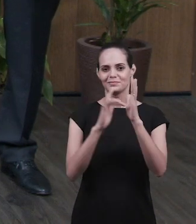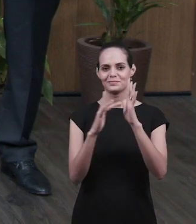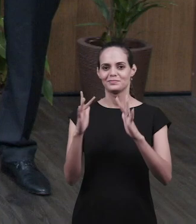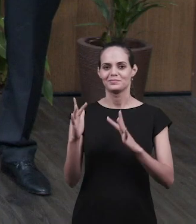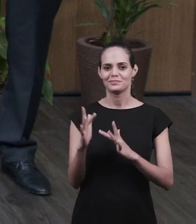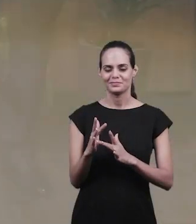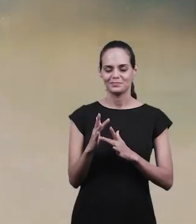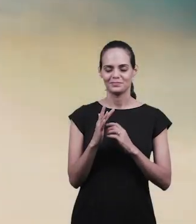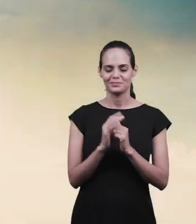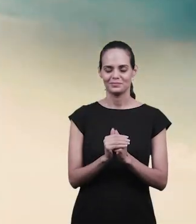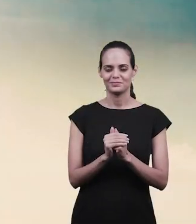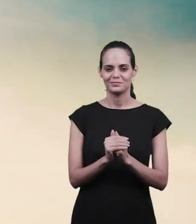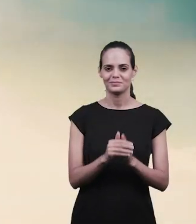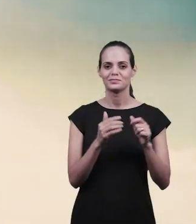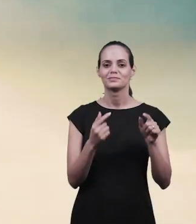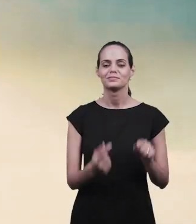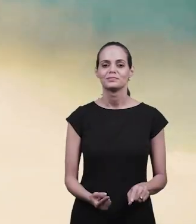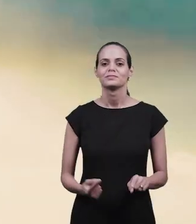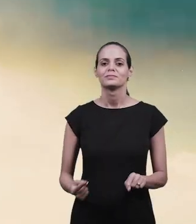Seigneur.